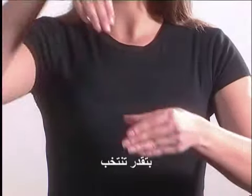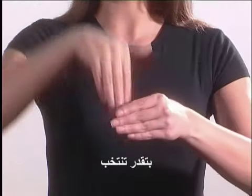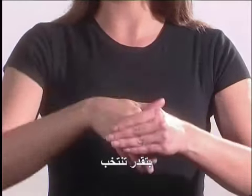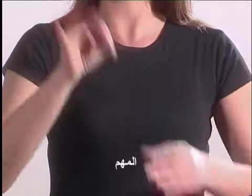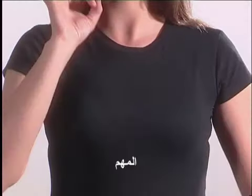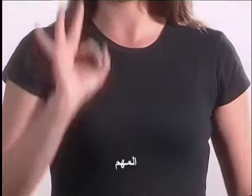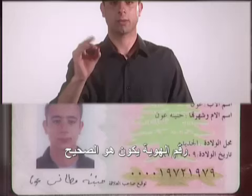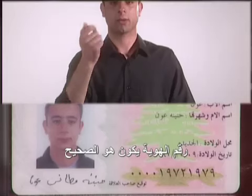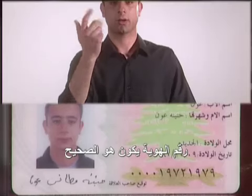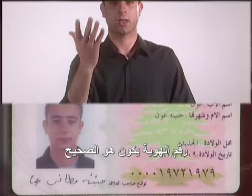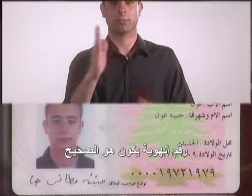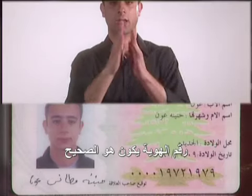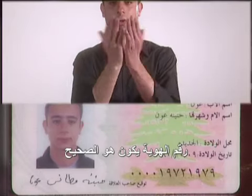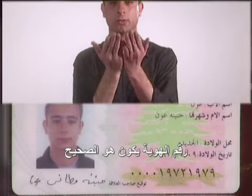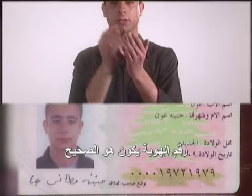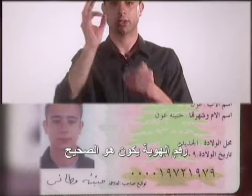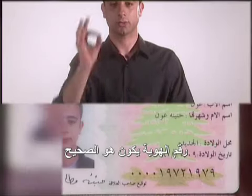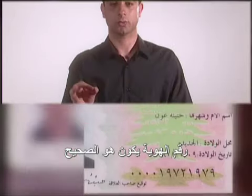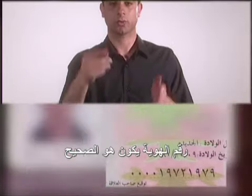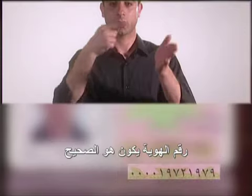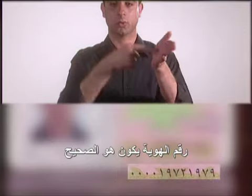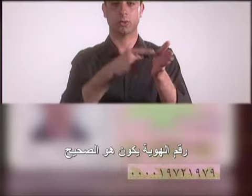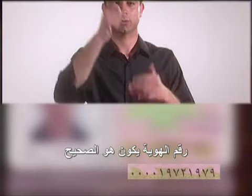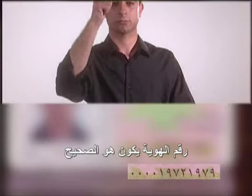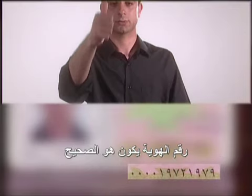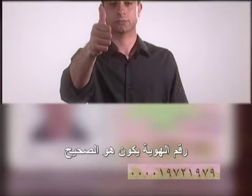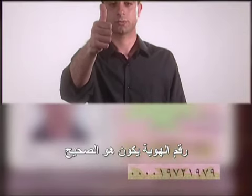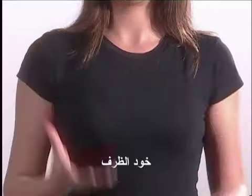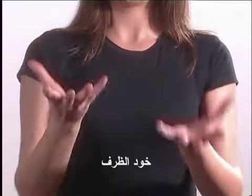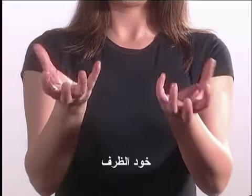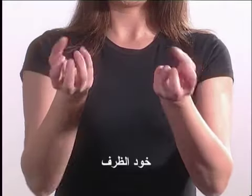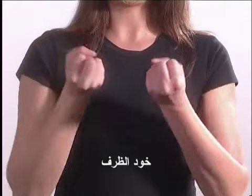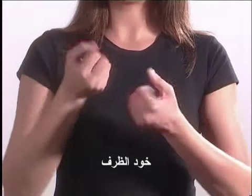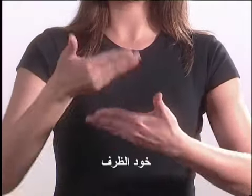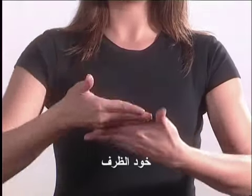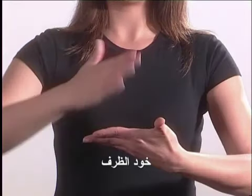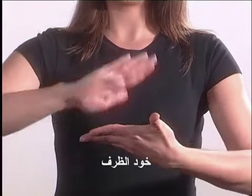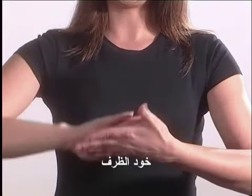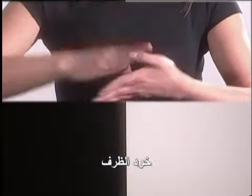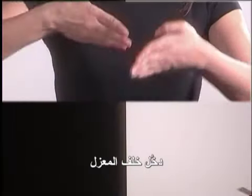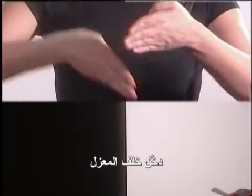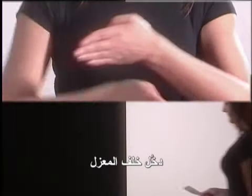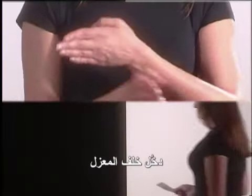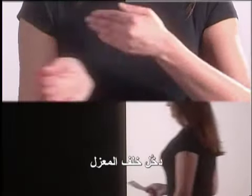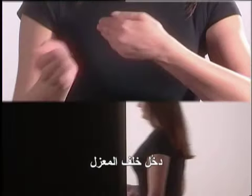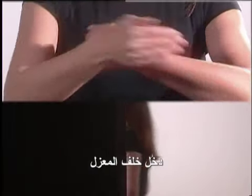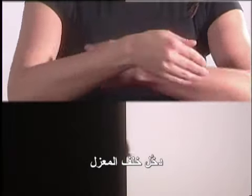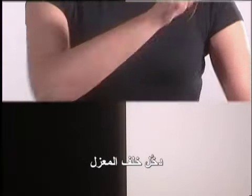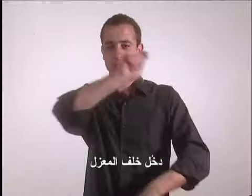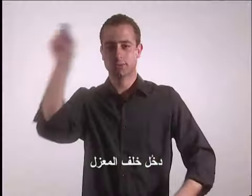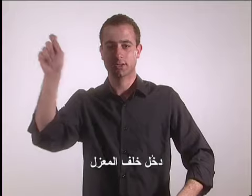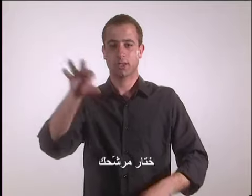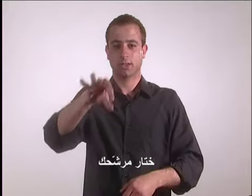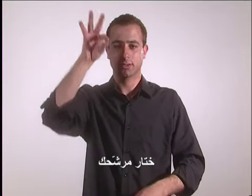تنتخب المهم رقم الهوية يكون هو الصحيح خد الظرف دخول خلف